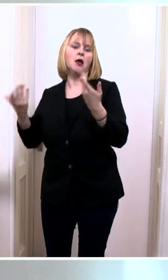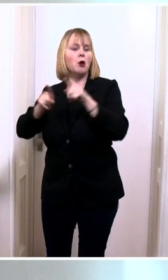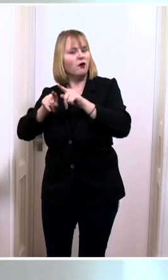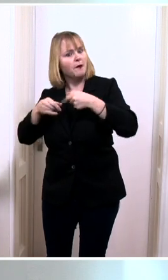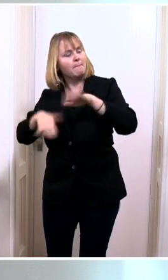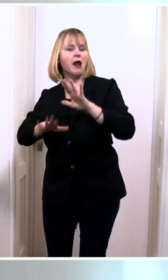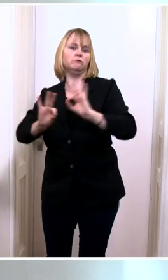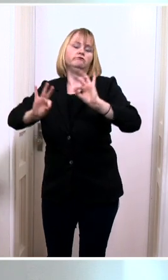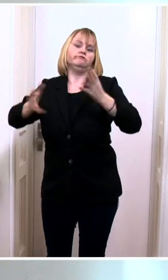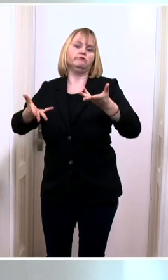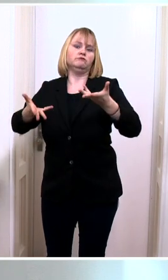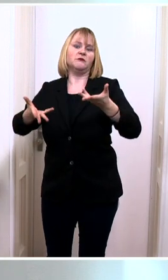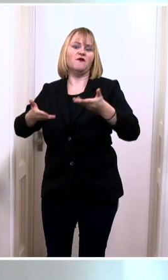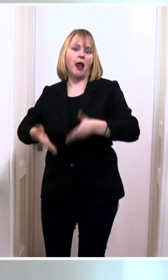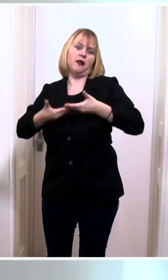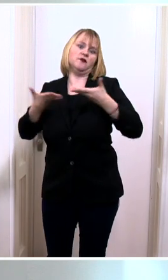mehr.